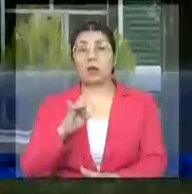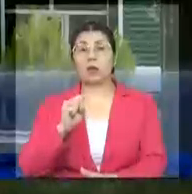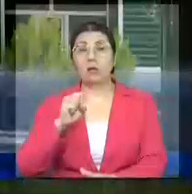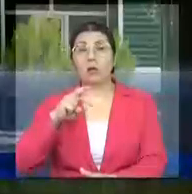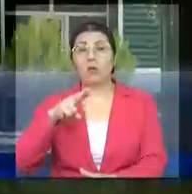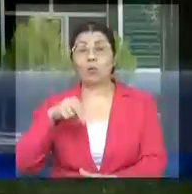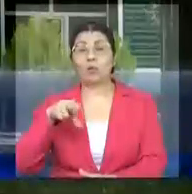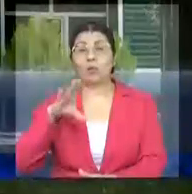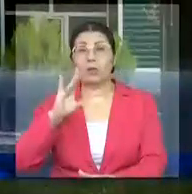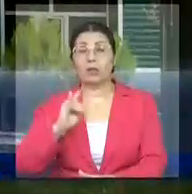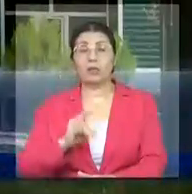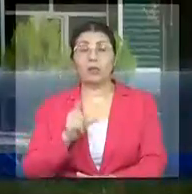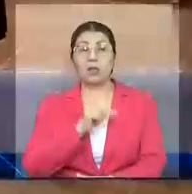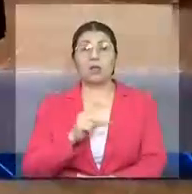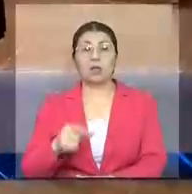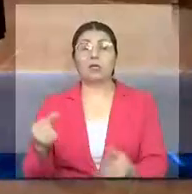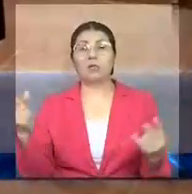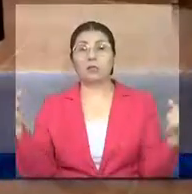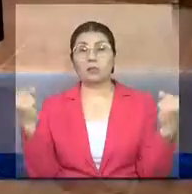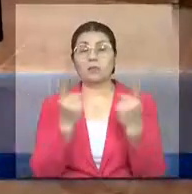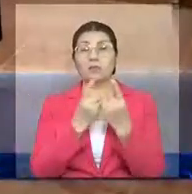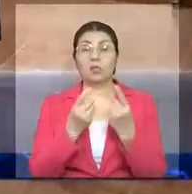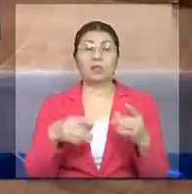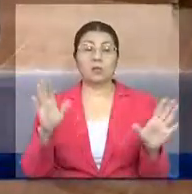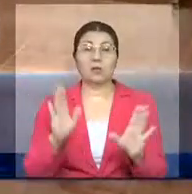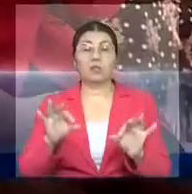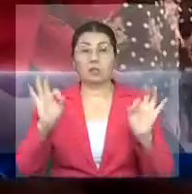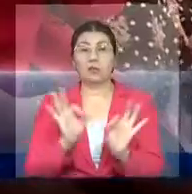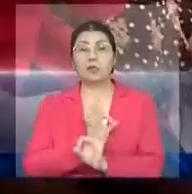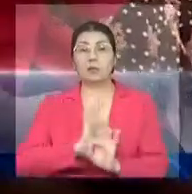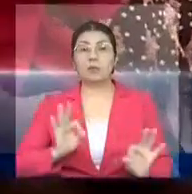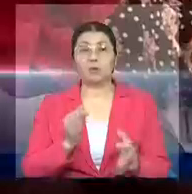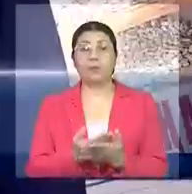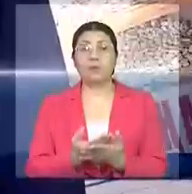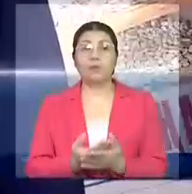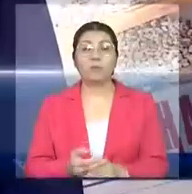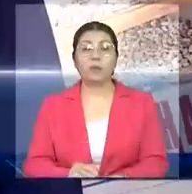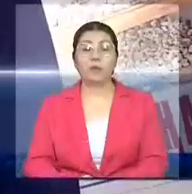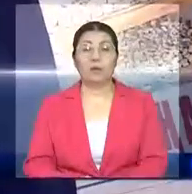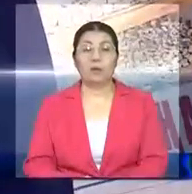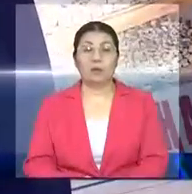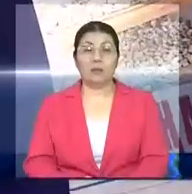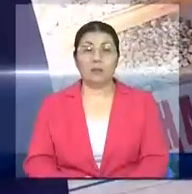района встретили песнями и устроили праздничный концерт. Та же коллектив газеты встретился с читателями.